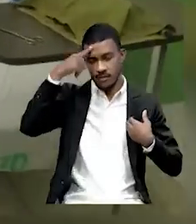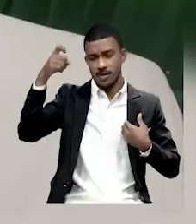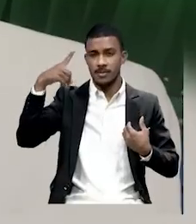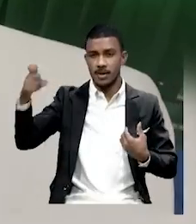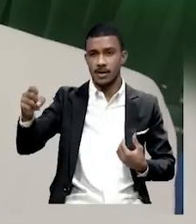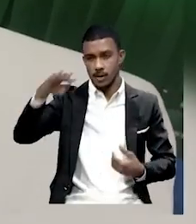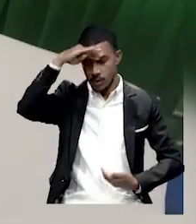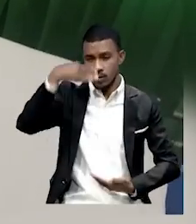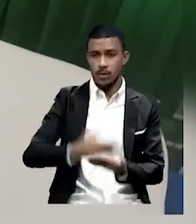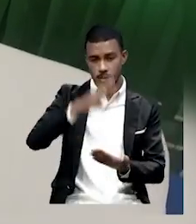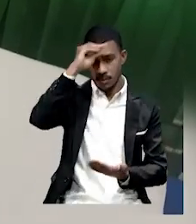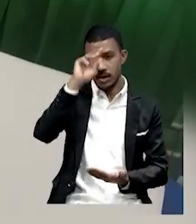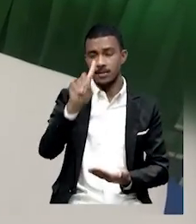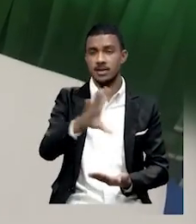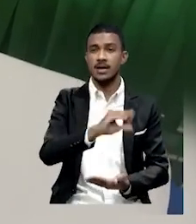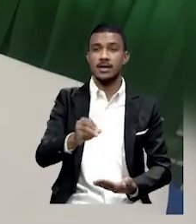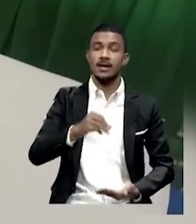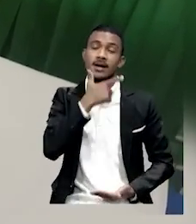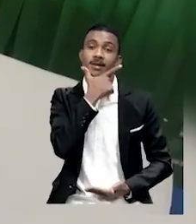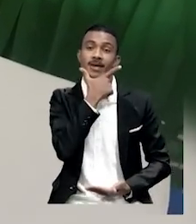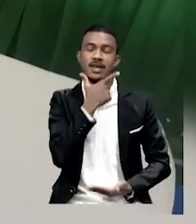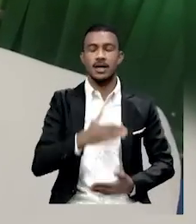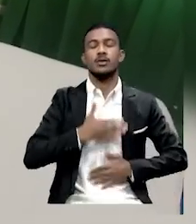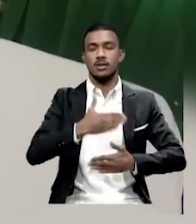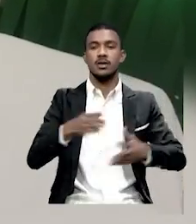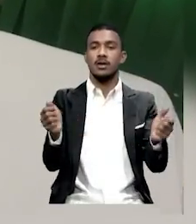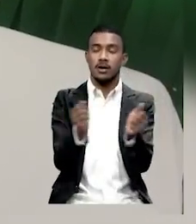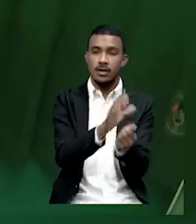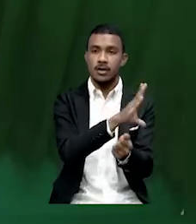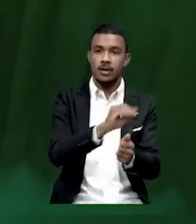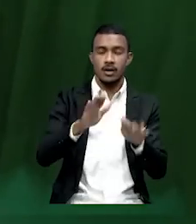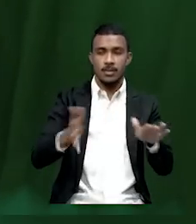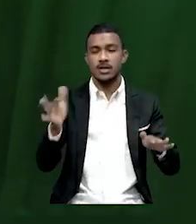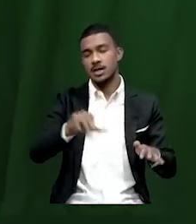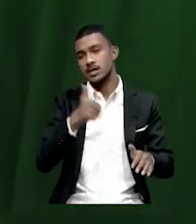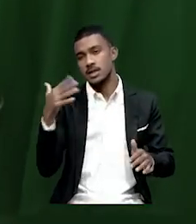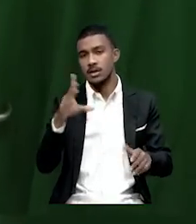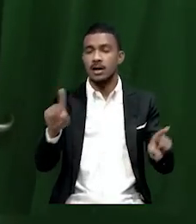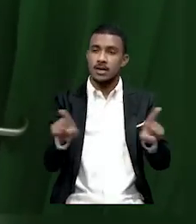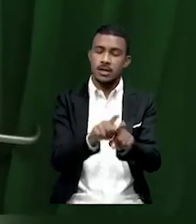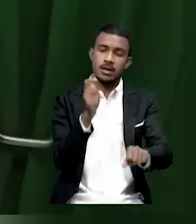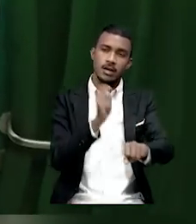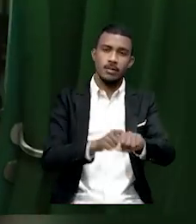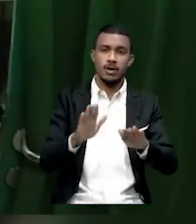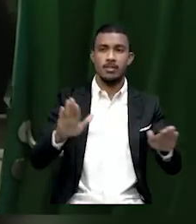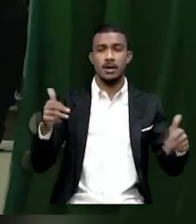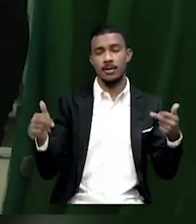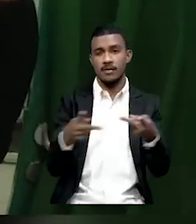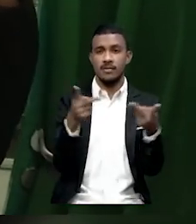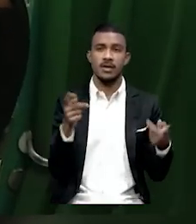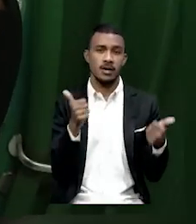hamnasa, hak solok hanesan labarik sira seluk, hudi bele goza ni tempo labarik nian, i ambienti nebe